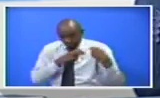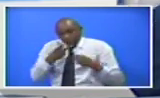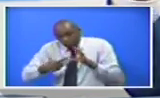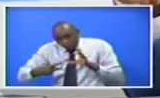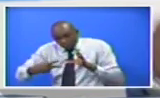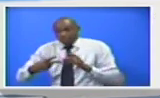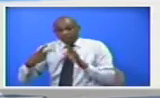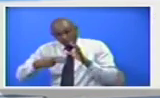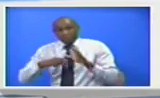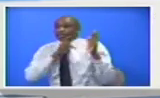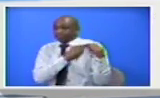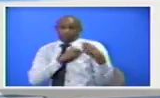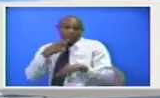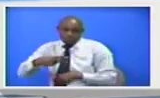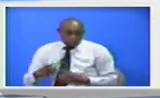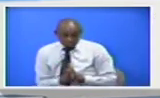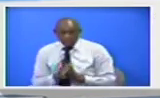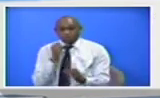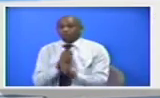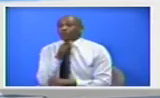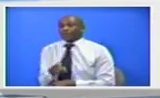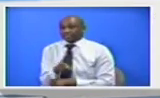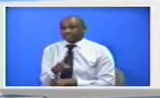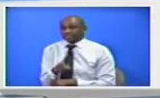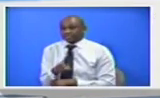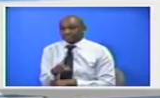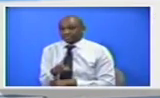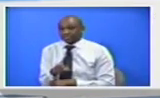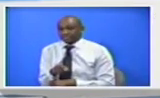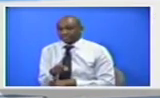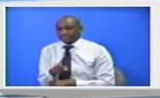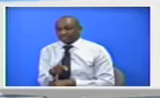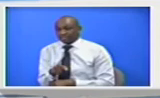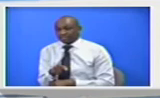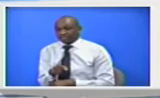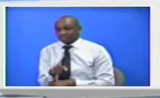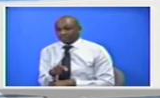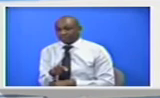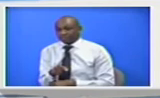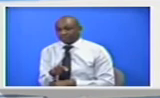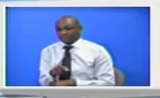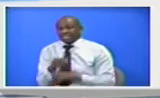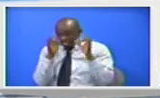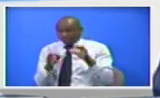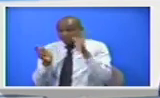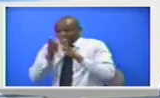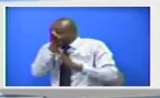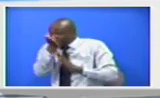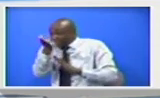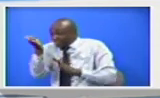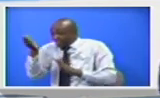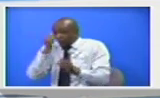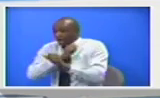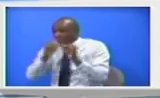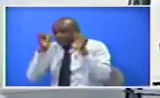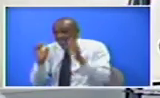mawasiliano ya Kenya na nchi tofauti zinaelekea mzuri, na kama kuna kuna waziri ambaye labda afanye kazi